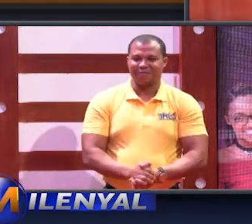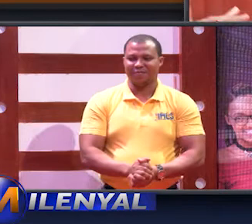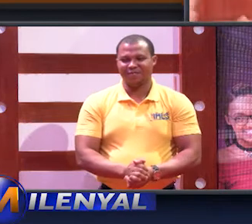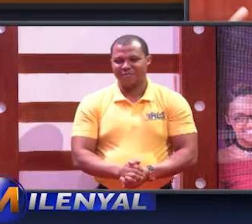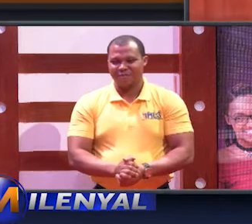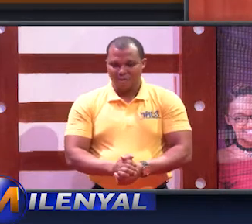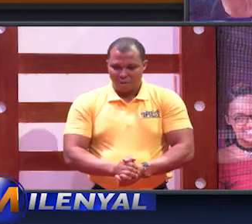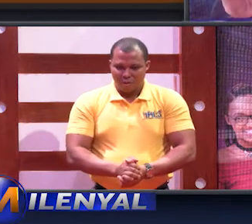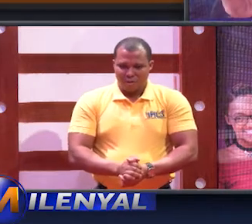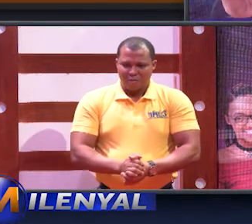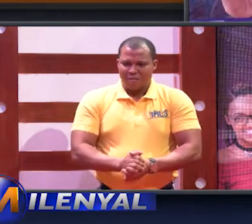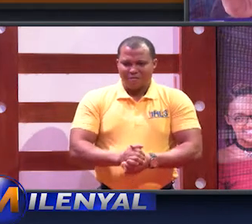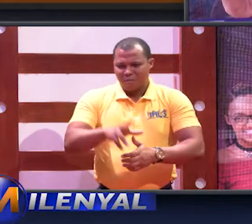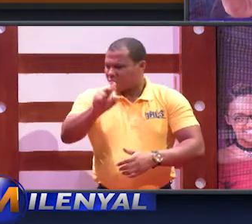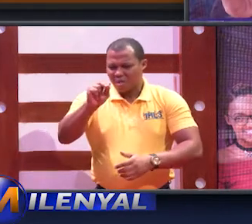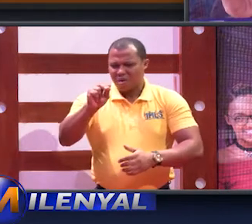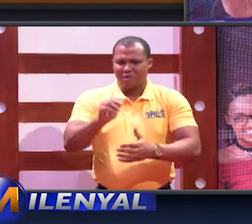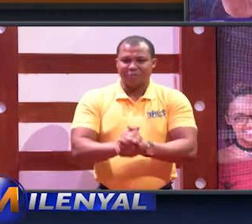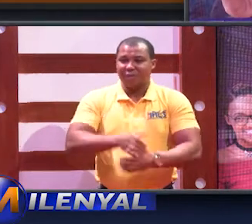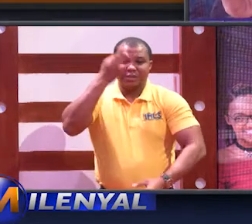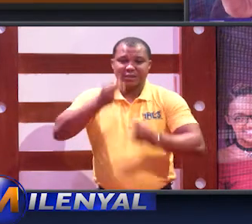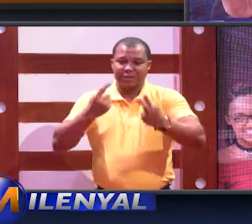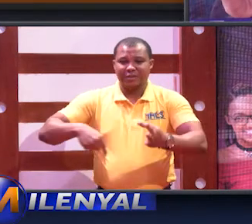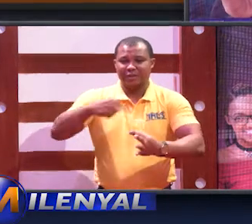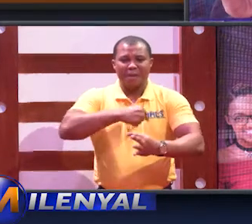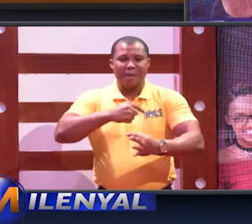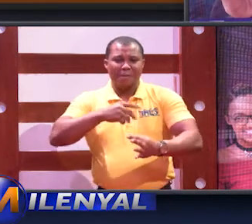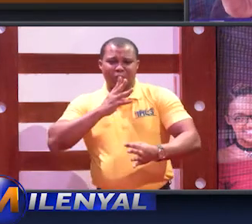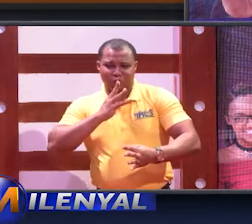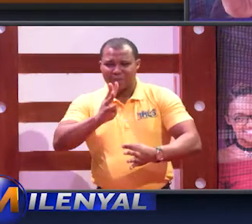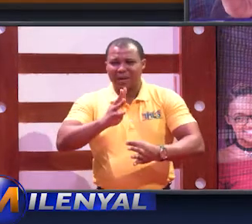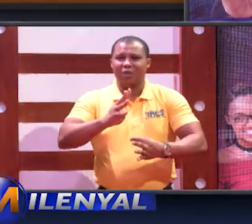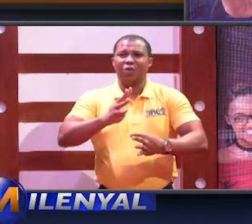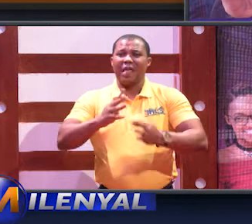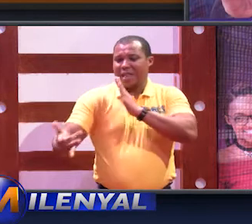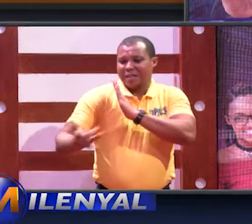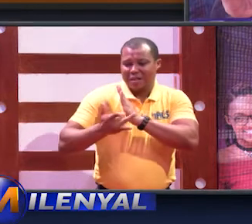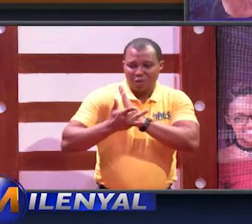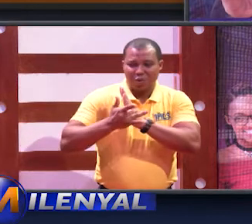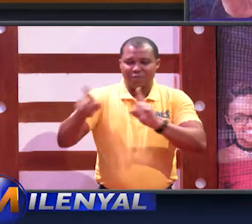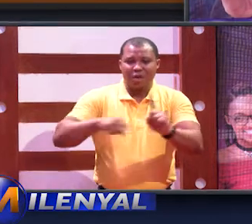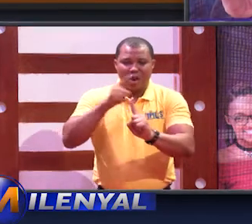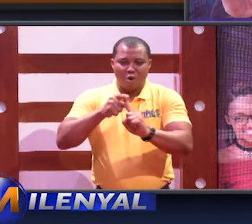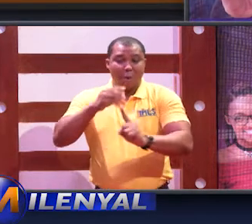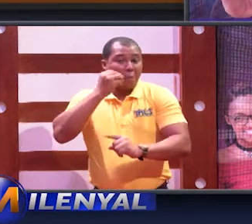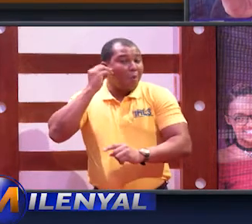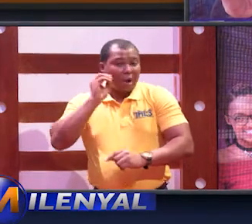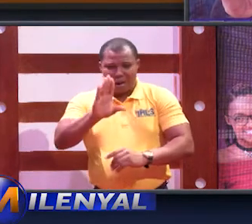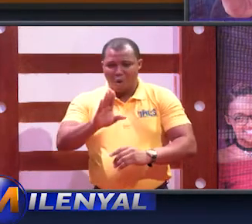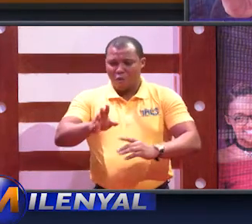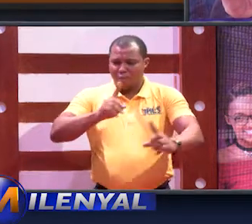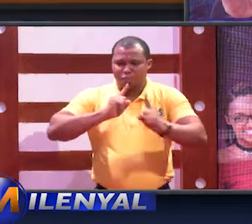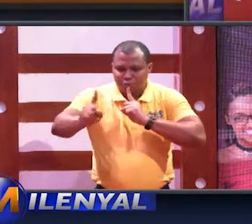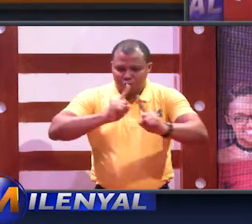invalide. Ok, donc pas grave ça encore parce que si on parle de air technologie, des bagages comme ça, là où la caillou. On dit que on parle avec